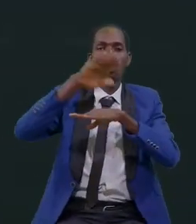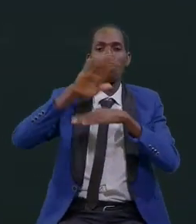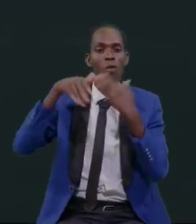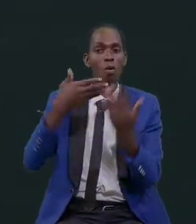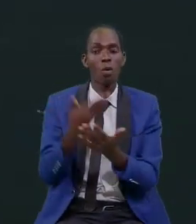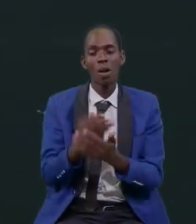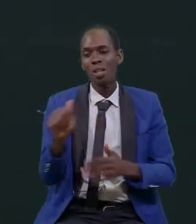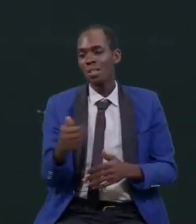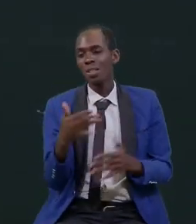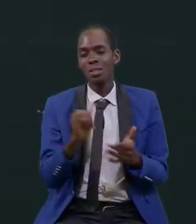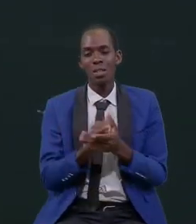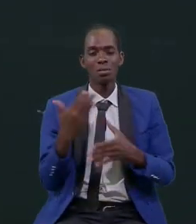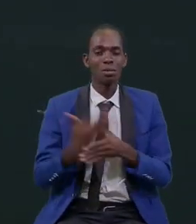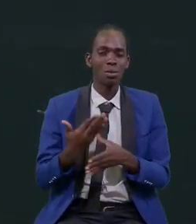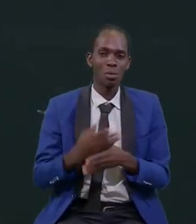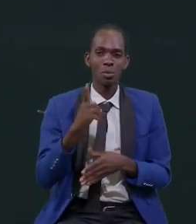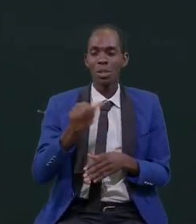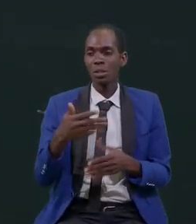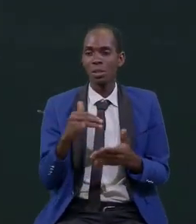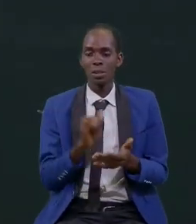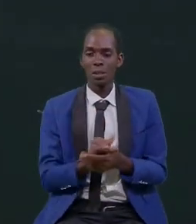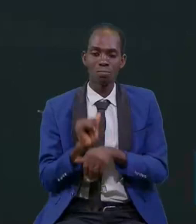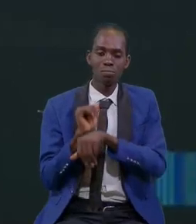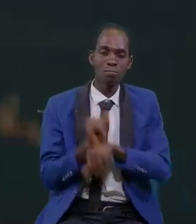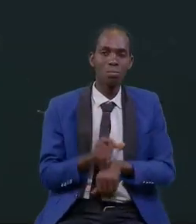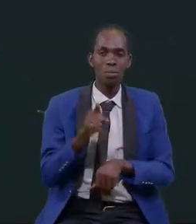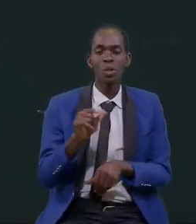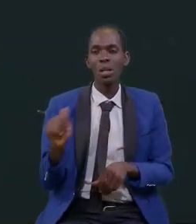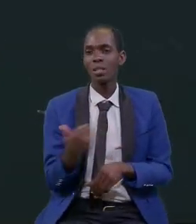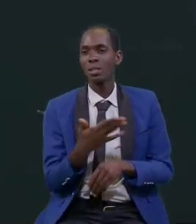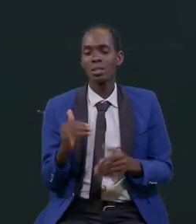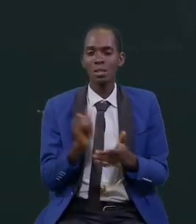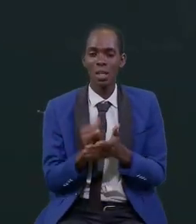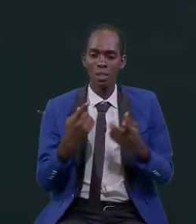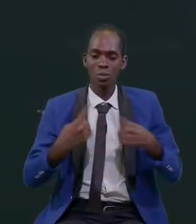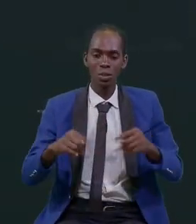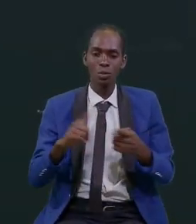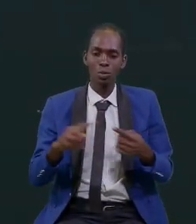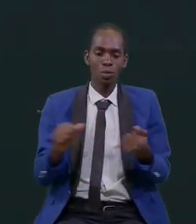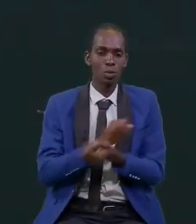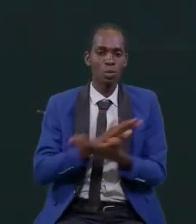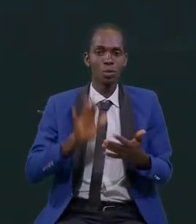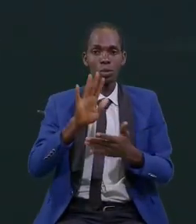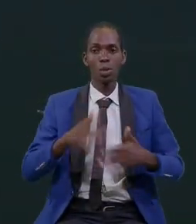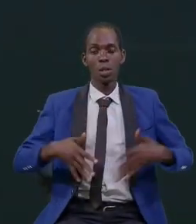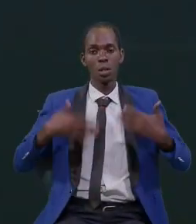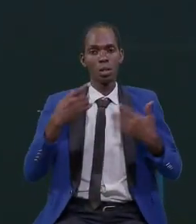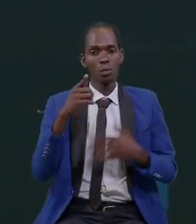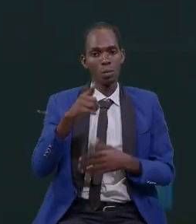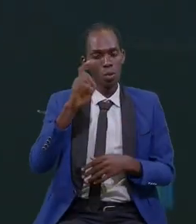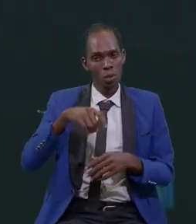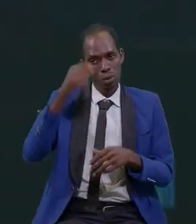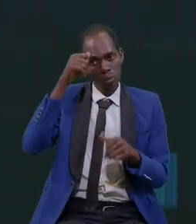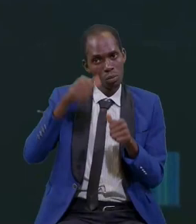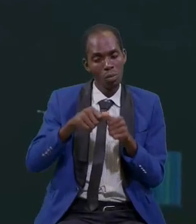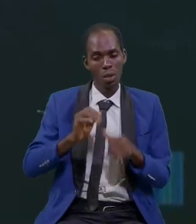qui te dérange. Tout ce qui te tourmente et tout ce qui essaie de détruire ta vie,